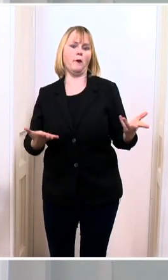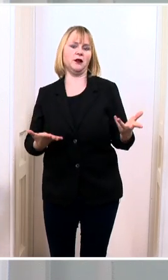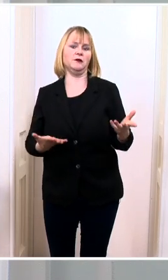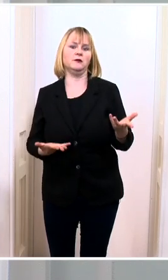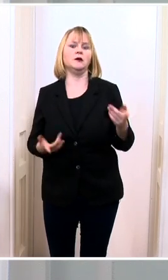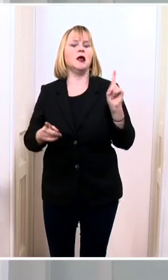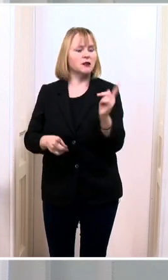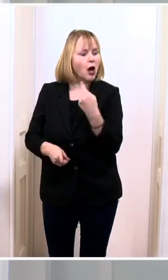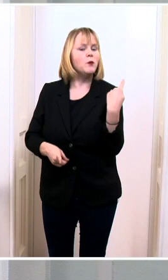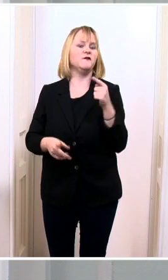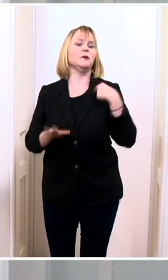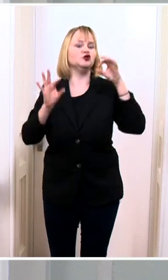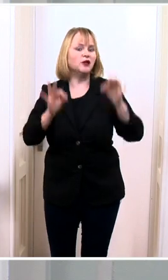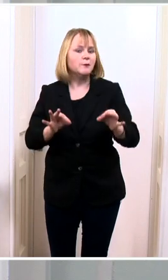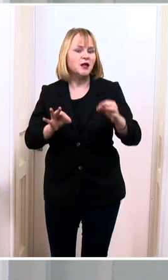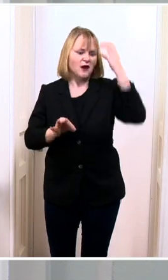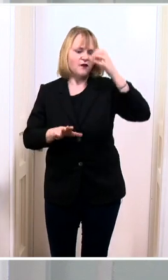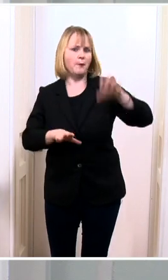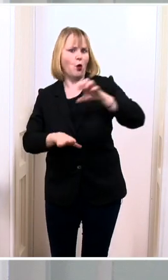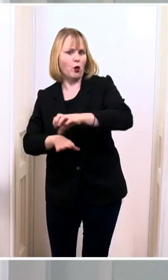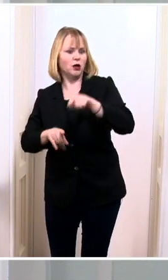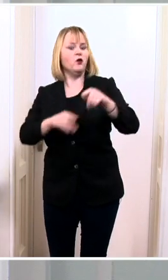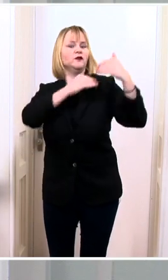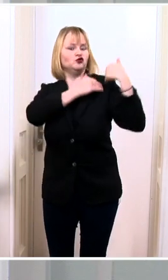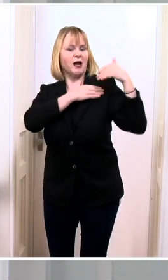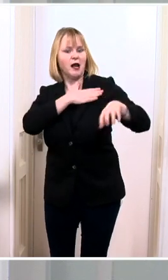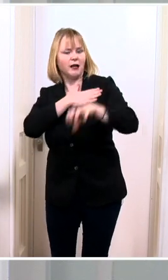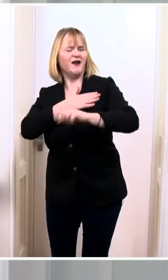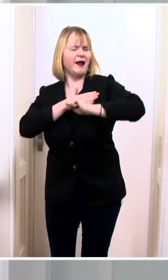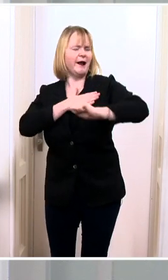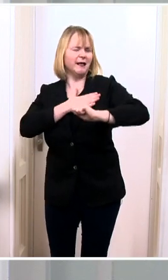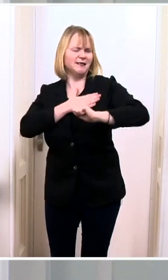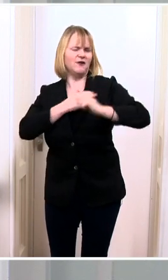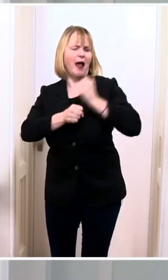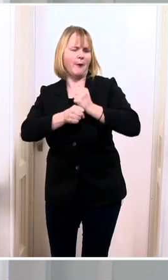Stellen über die Weihnachtsfeiertage sehr intensiv gearbeitet.